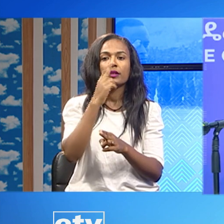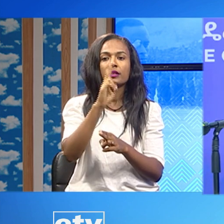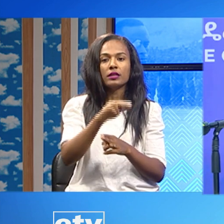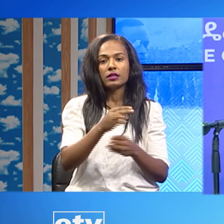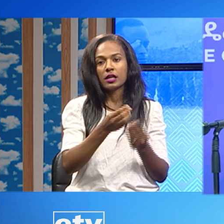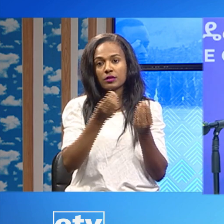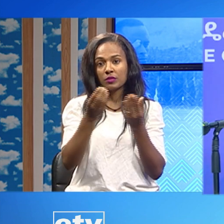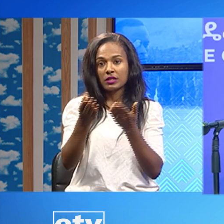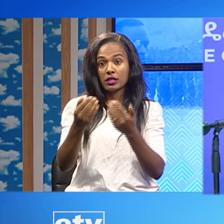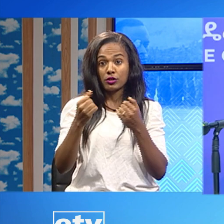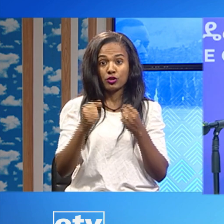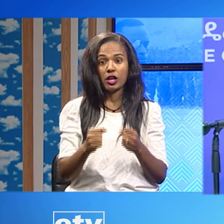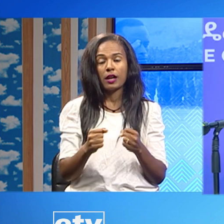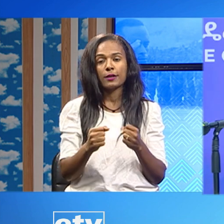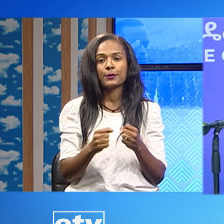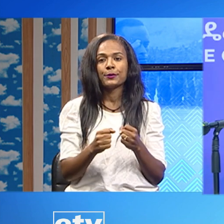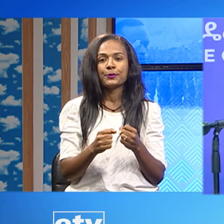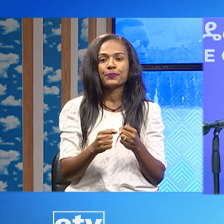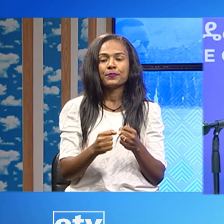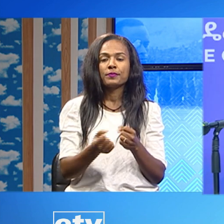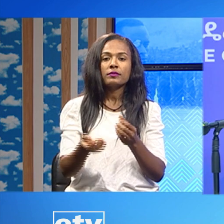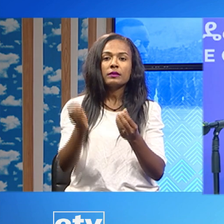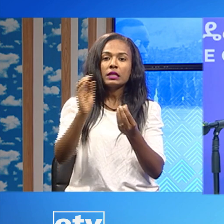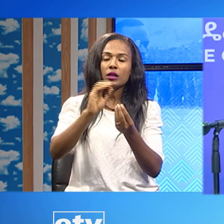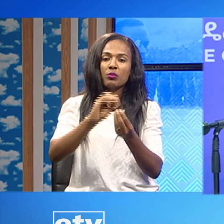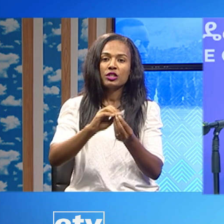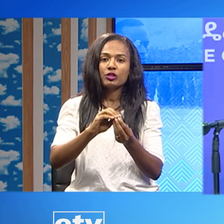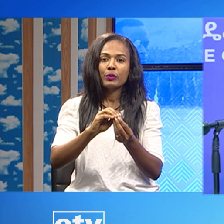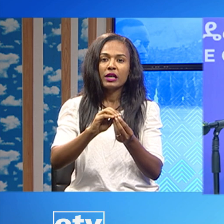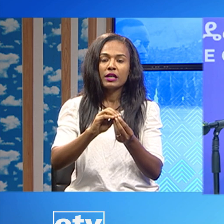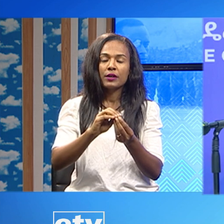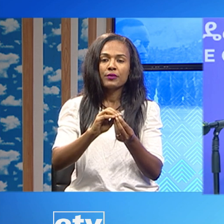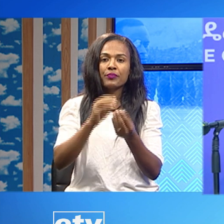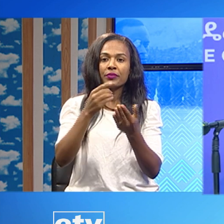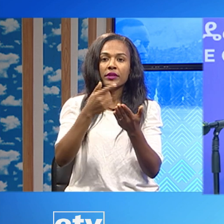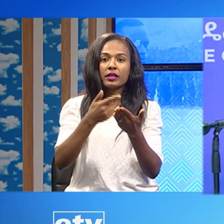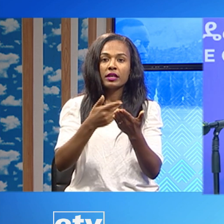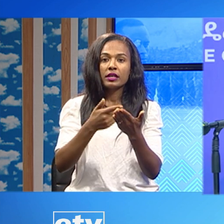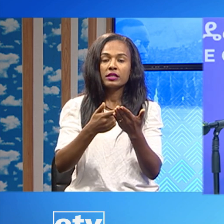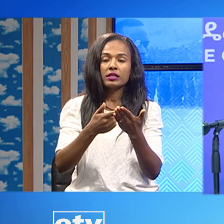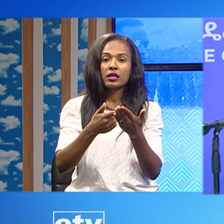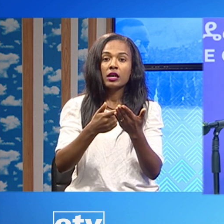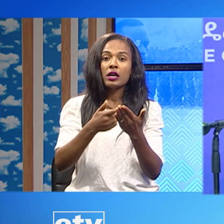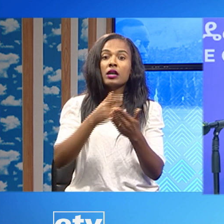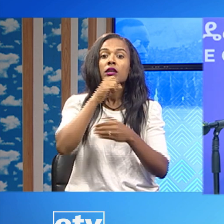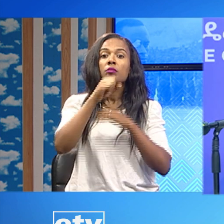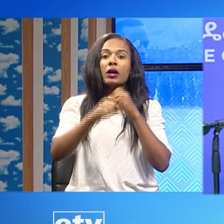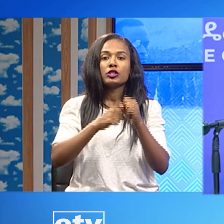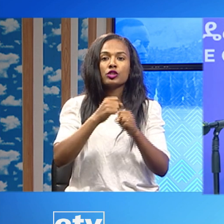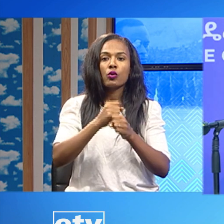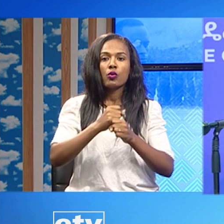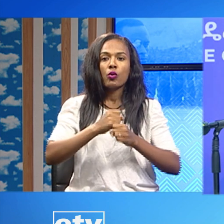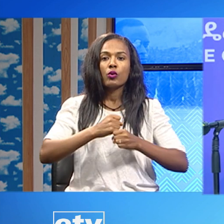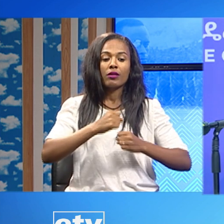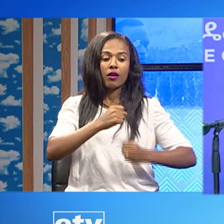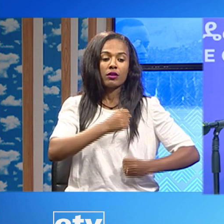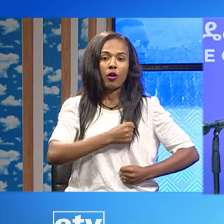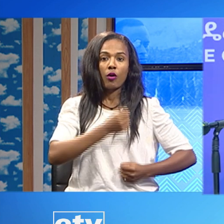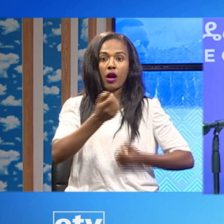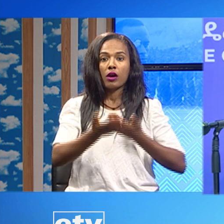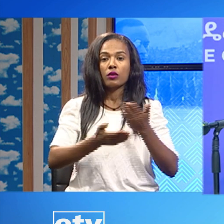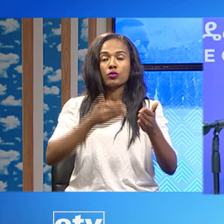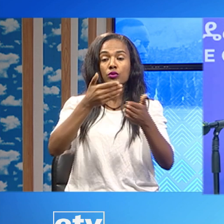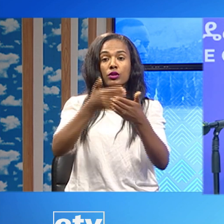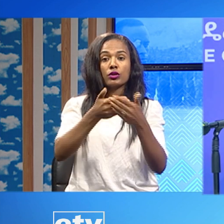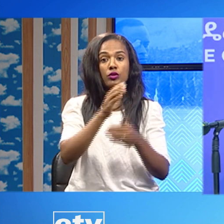መስጠት ይችላል። በተጨማሪም የህዝ እድሜያቸው ለወታደራዊ አገልግሎት